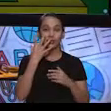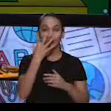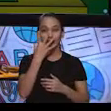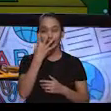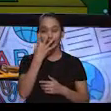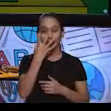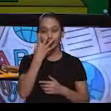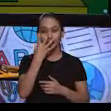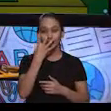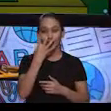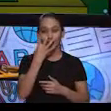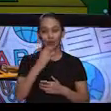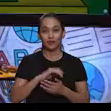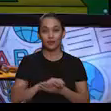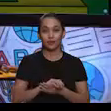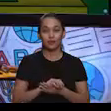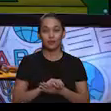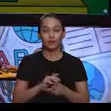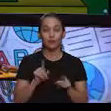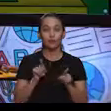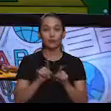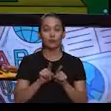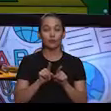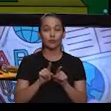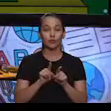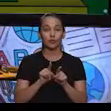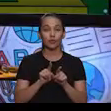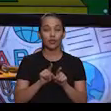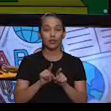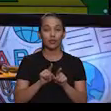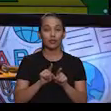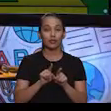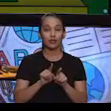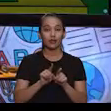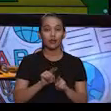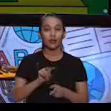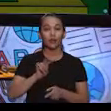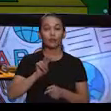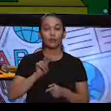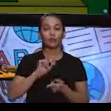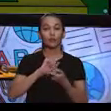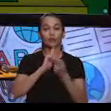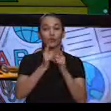rasmlarda mana shu o'zgarishlarni ko'rdik.